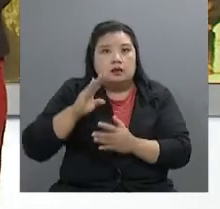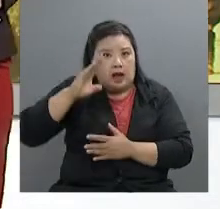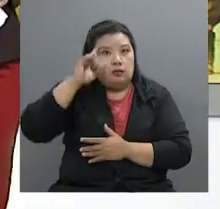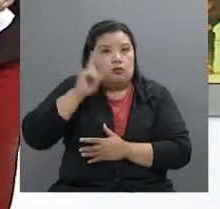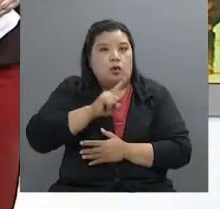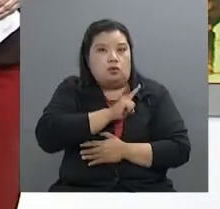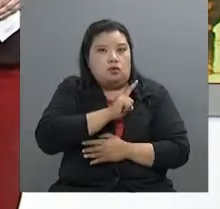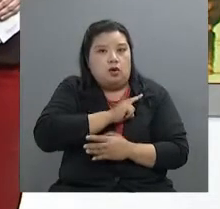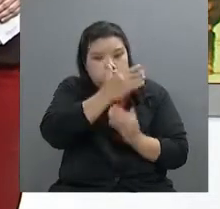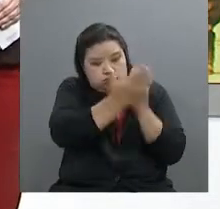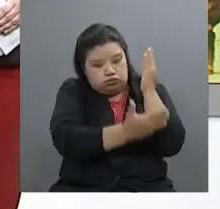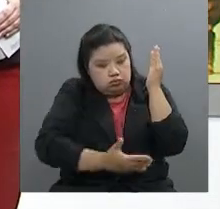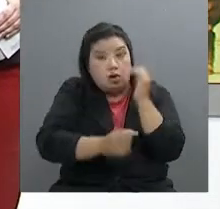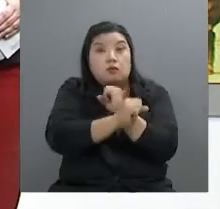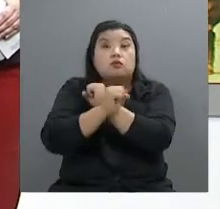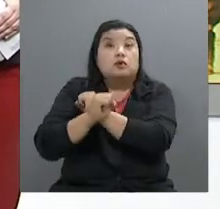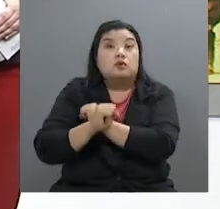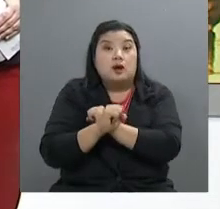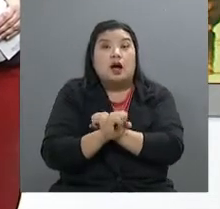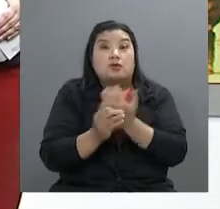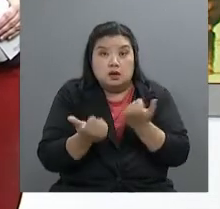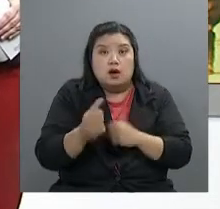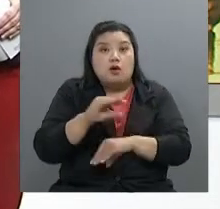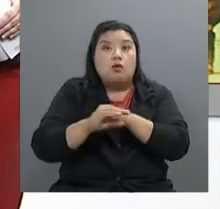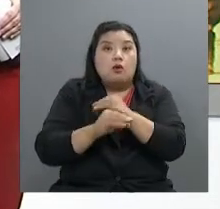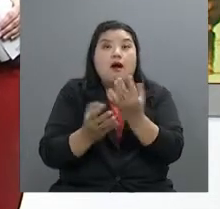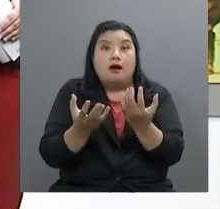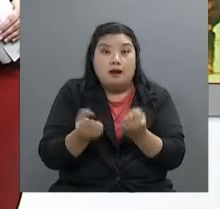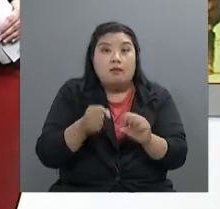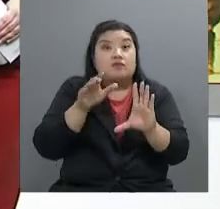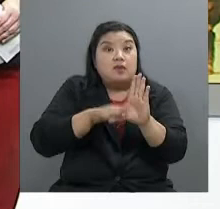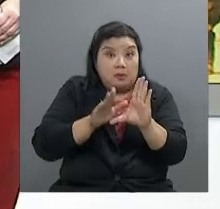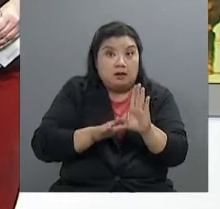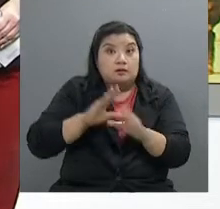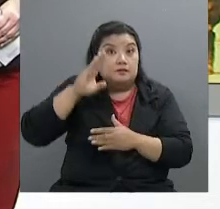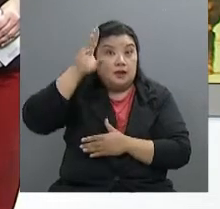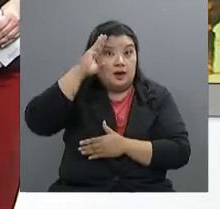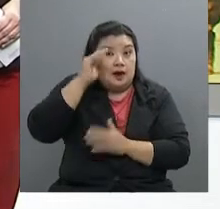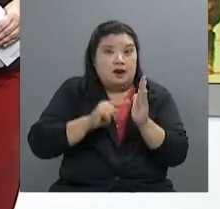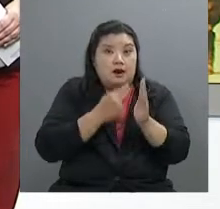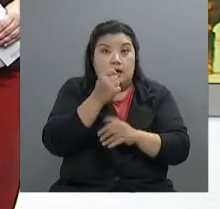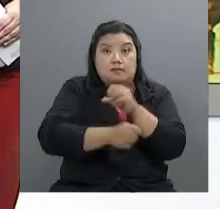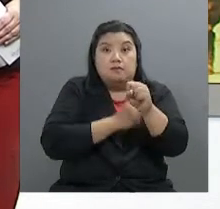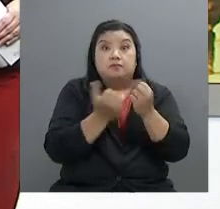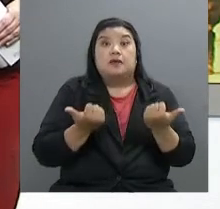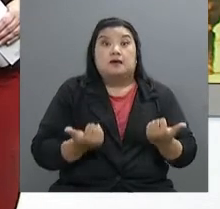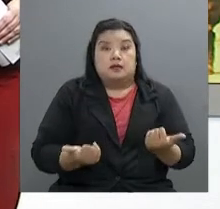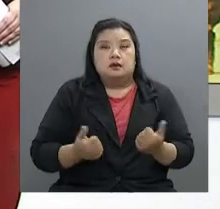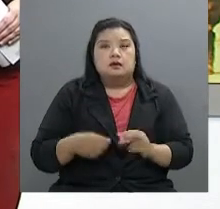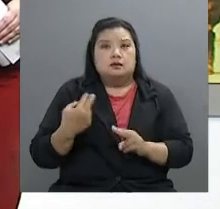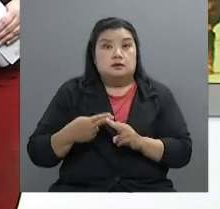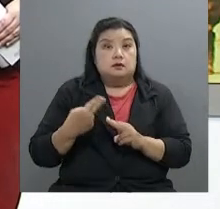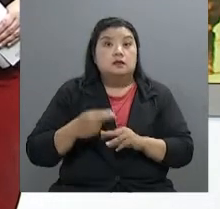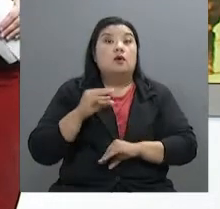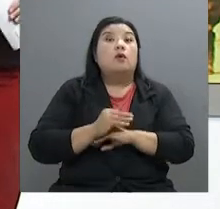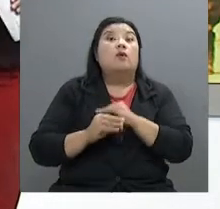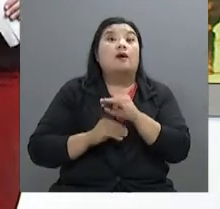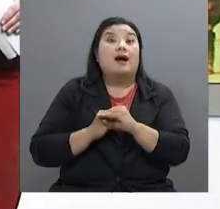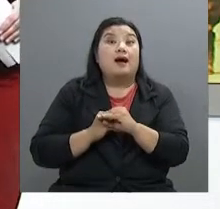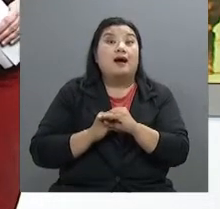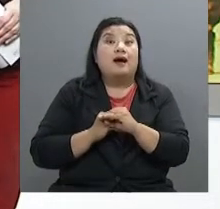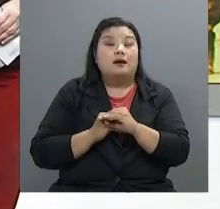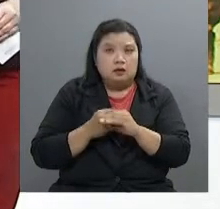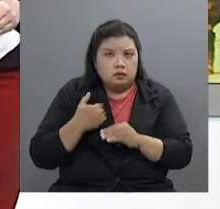โครงการรับทหารใหม่ของอินเดียซึ่งจะเริ่มตั้งแต่ปีนี้เป็นต้นไปนะคะมีชื่อโครงการว่าเส้นทางแห่งอัคนีค่ะ